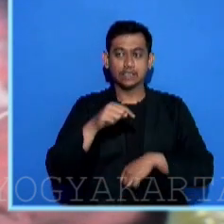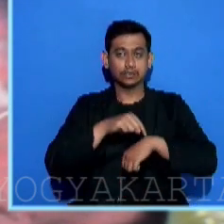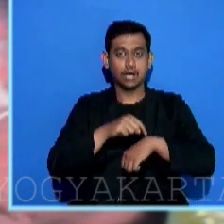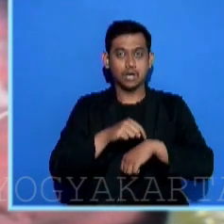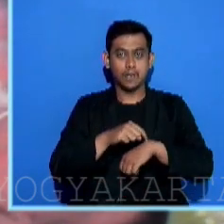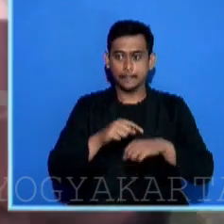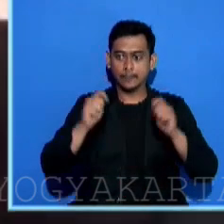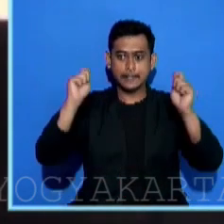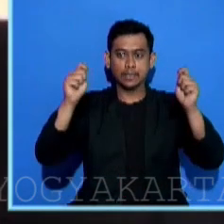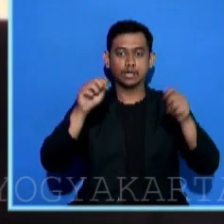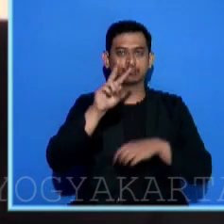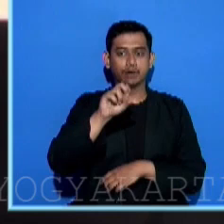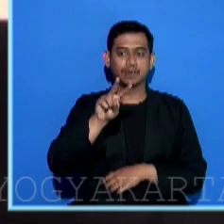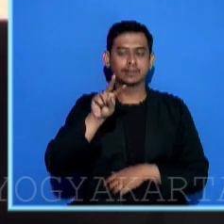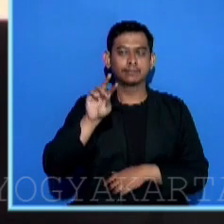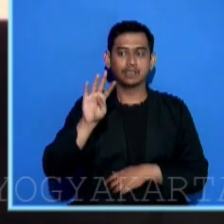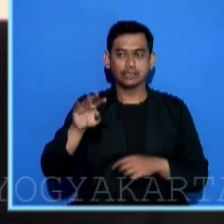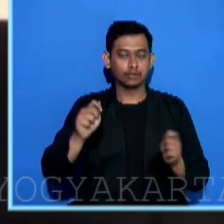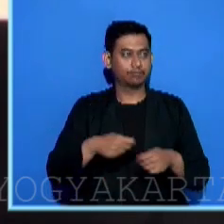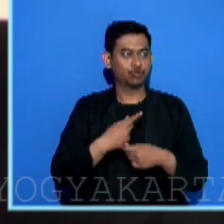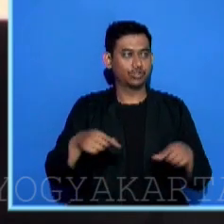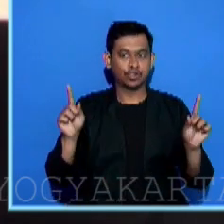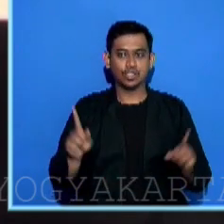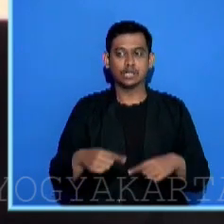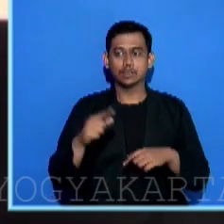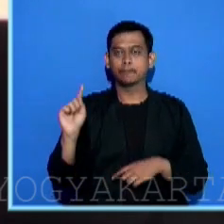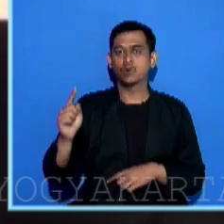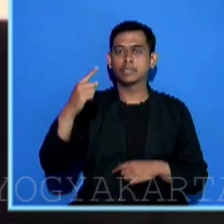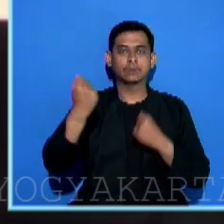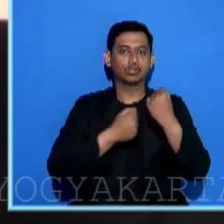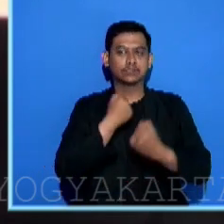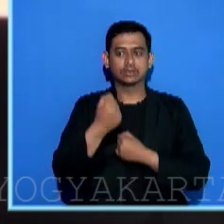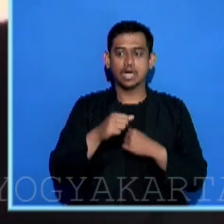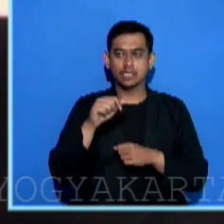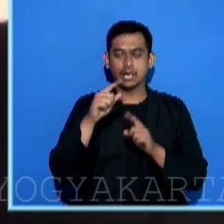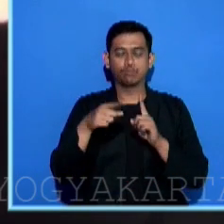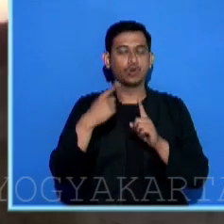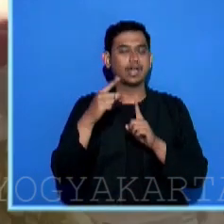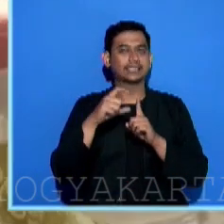2024. Event musik ini menjadi yang pertama digelar di bulan Desember.